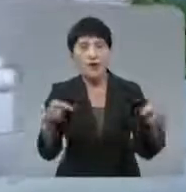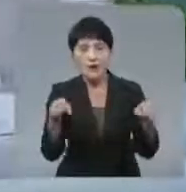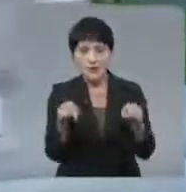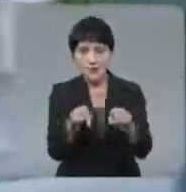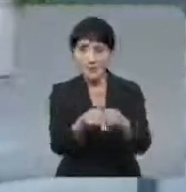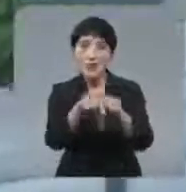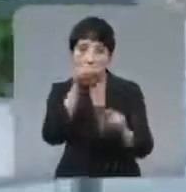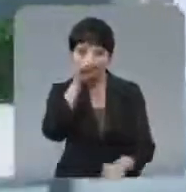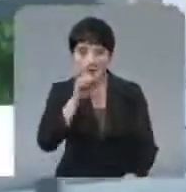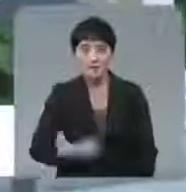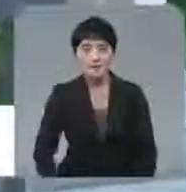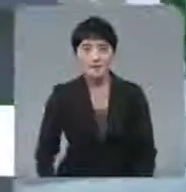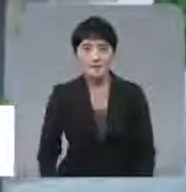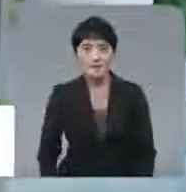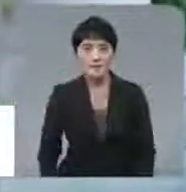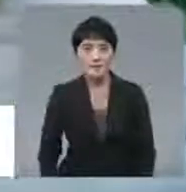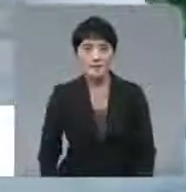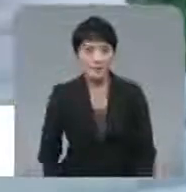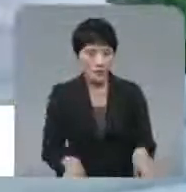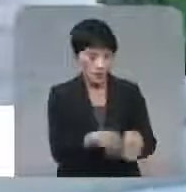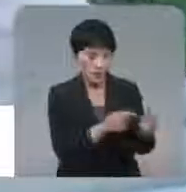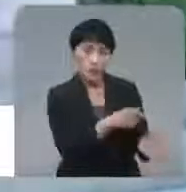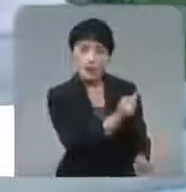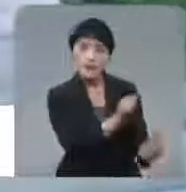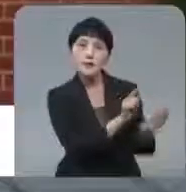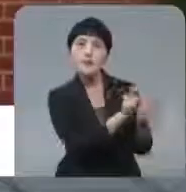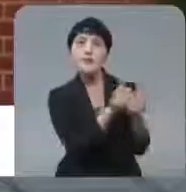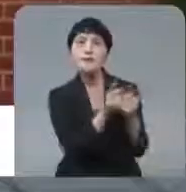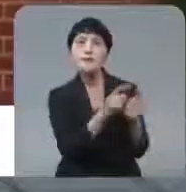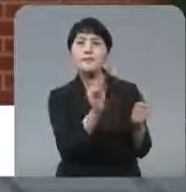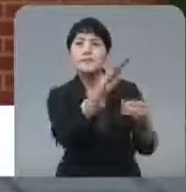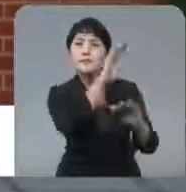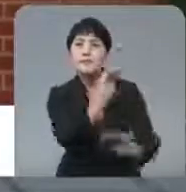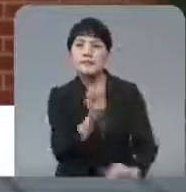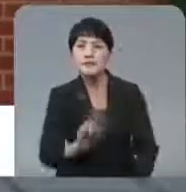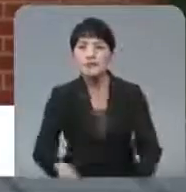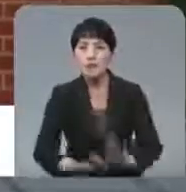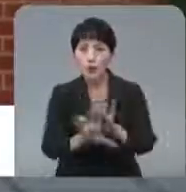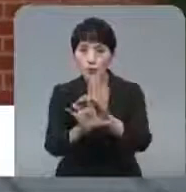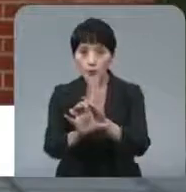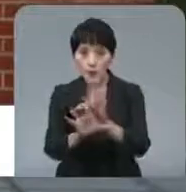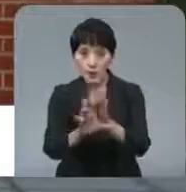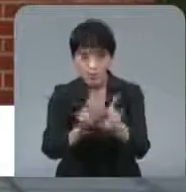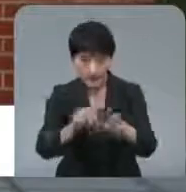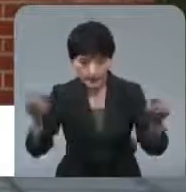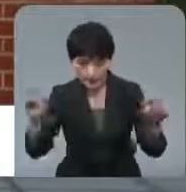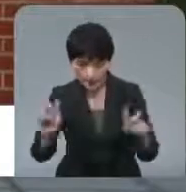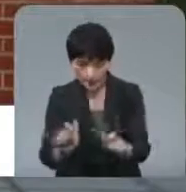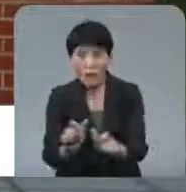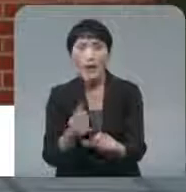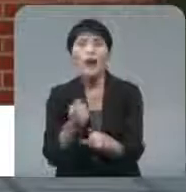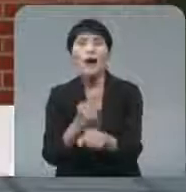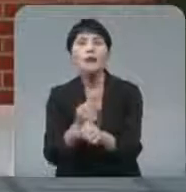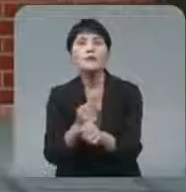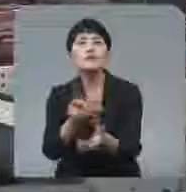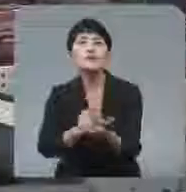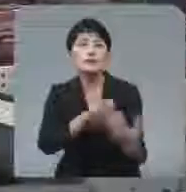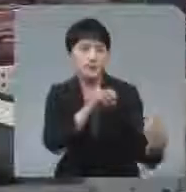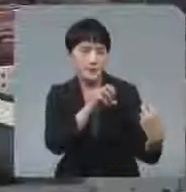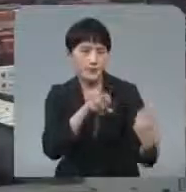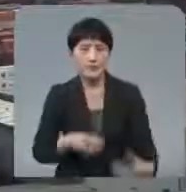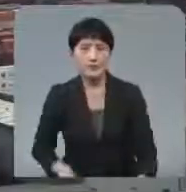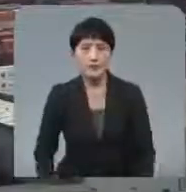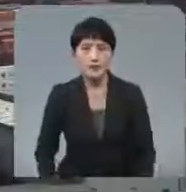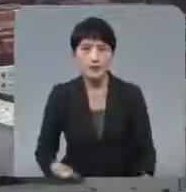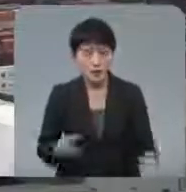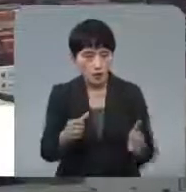将再次取得伟大的成就，韩国已做好与西班牙共同向前迈进的准备。随后，文在寅